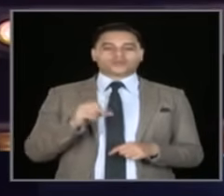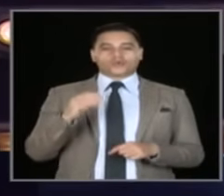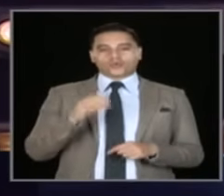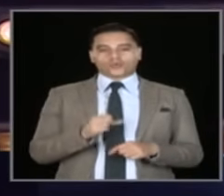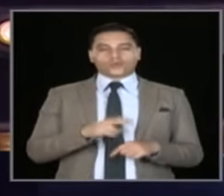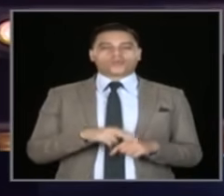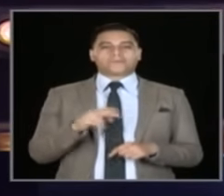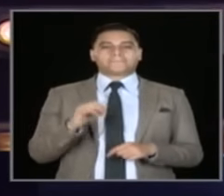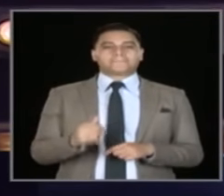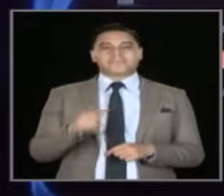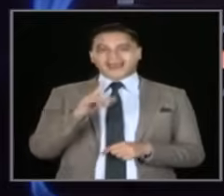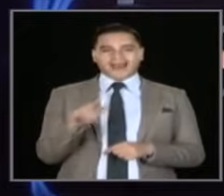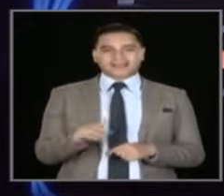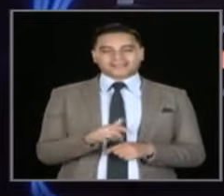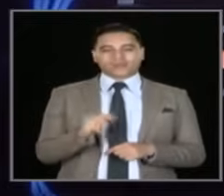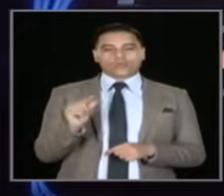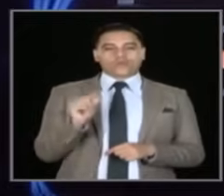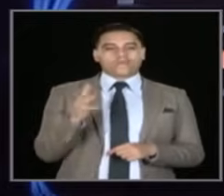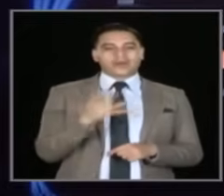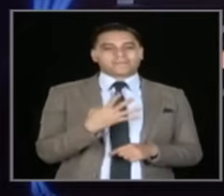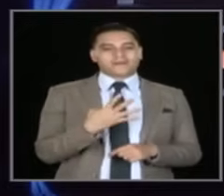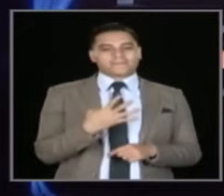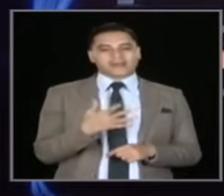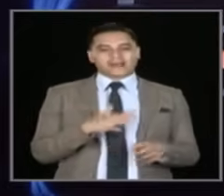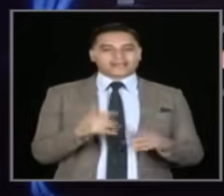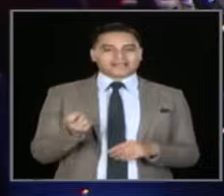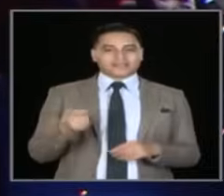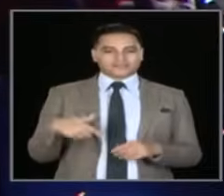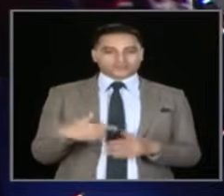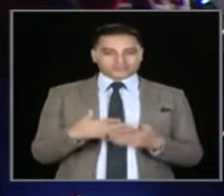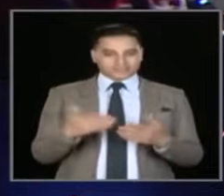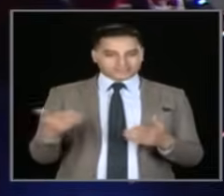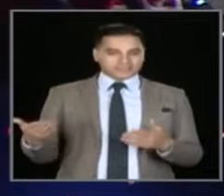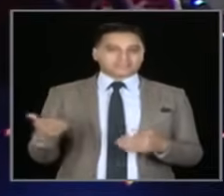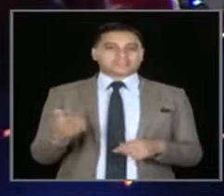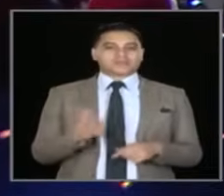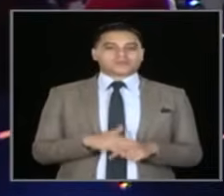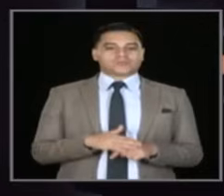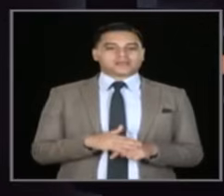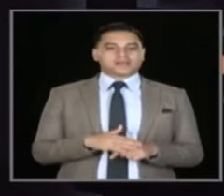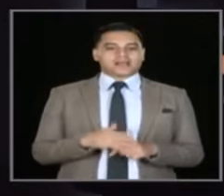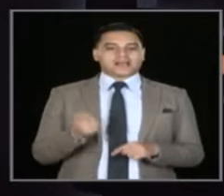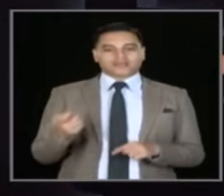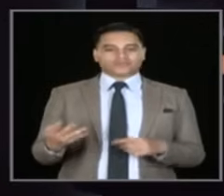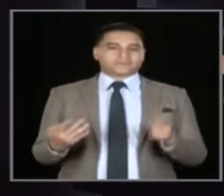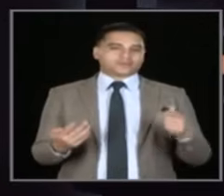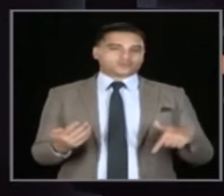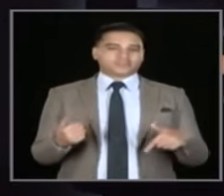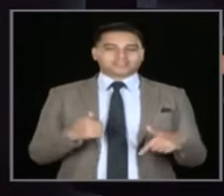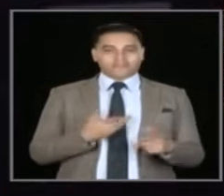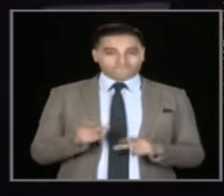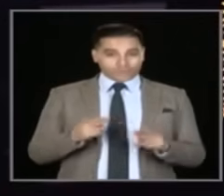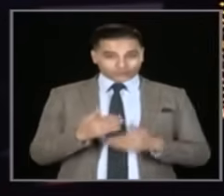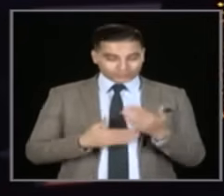ومالي. النتيجة في نهاية الفقرة 65 فالنسيا، 45 البصمة. هنخرج